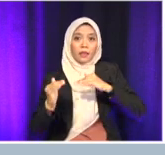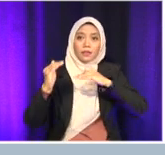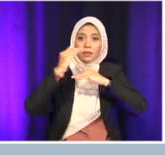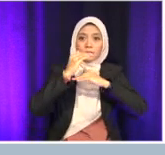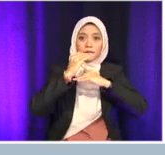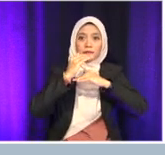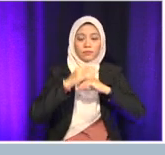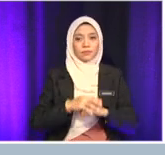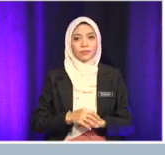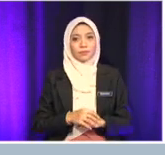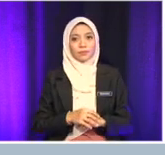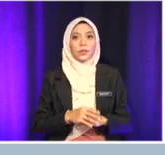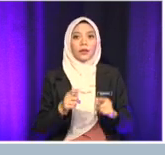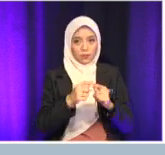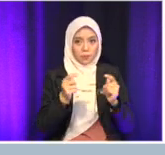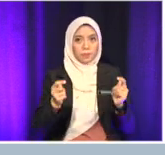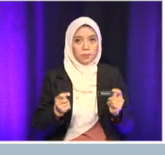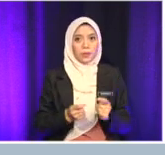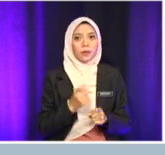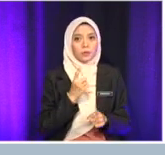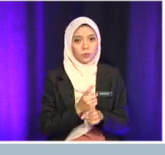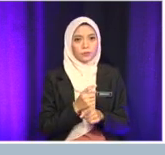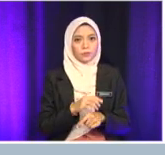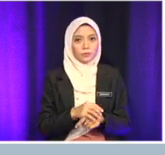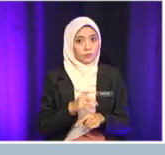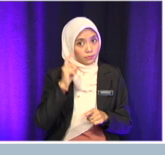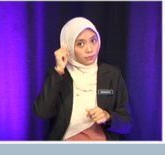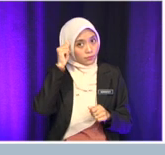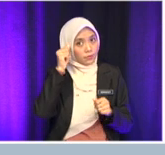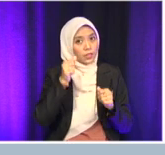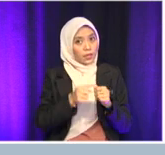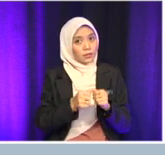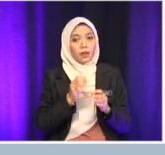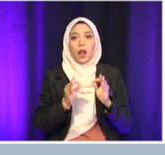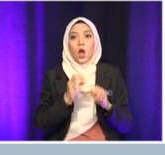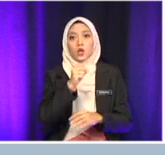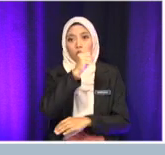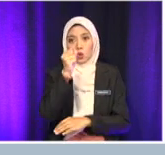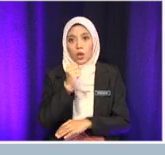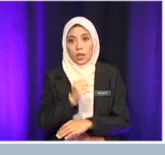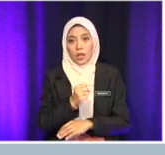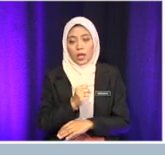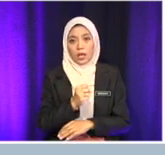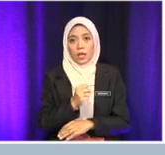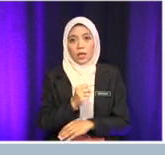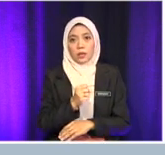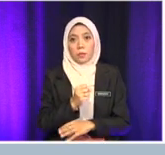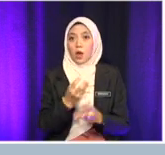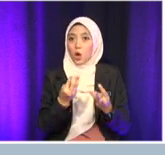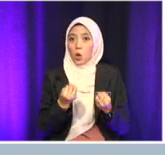itu adalah kedudukan imagenya tetapi karena ingat jika seseorang minta koordinasi